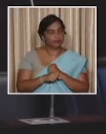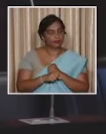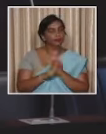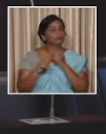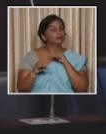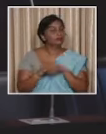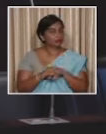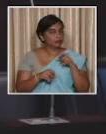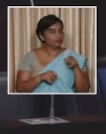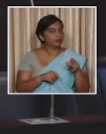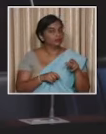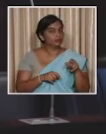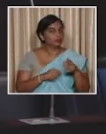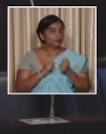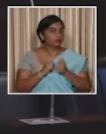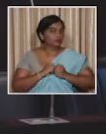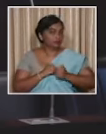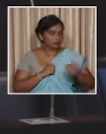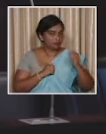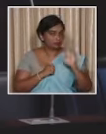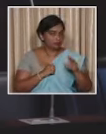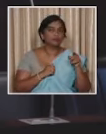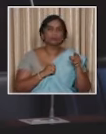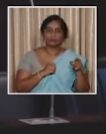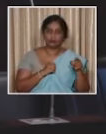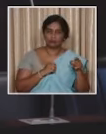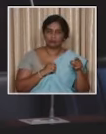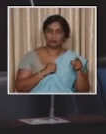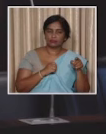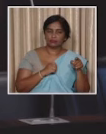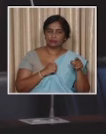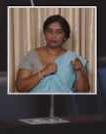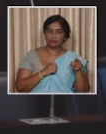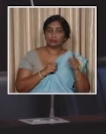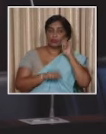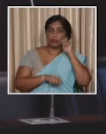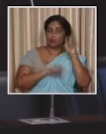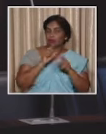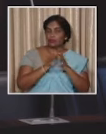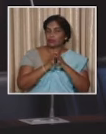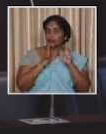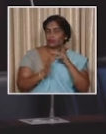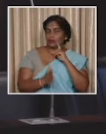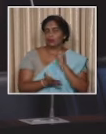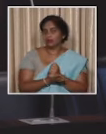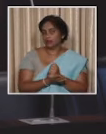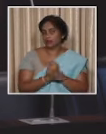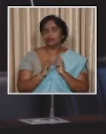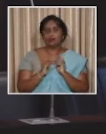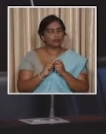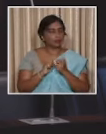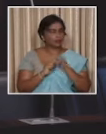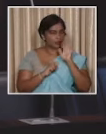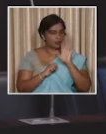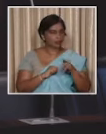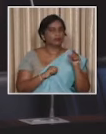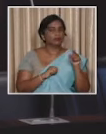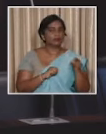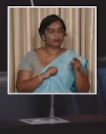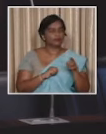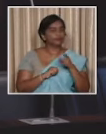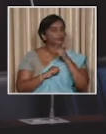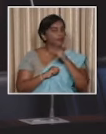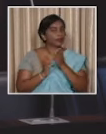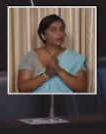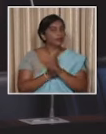තුලින් මේක පවත්වාගෙන යෑමේදී ජනතාවට විශාල අපහසුතාවයක් පත්වන නිසා ඔබතුමා